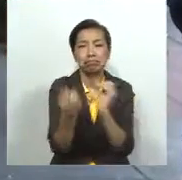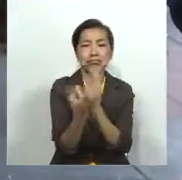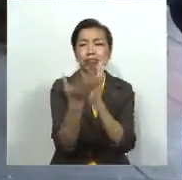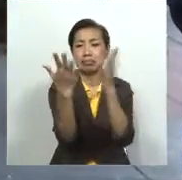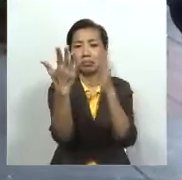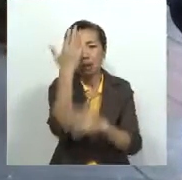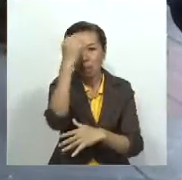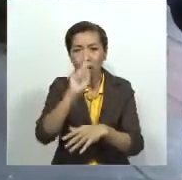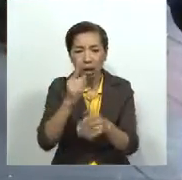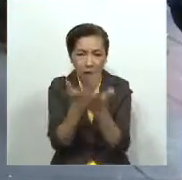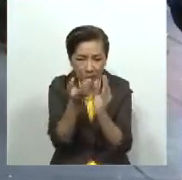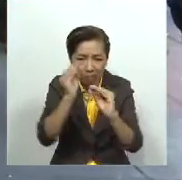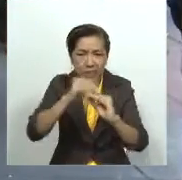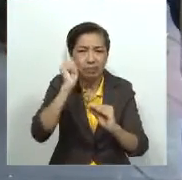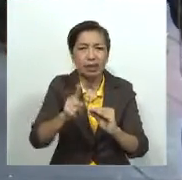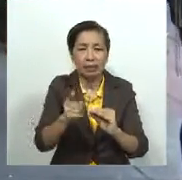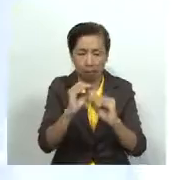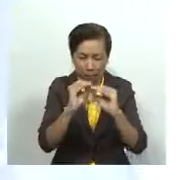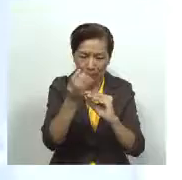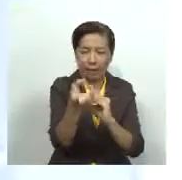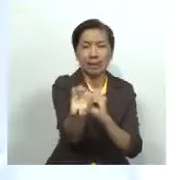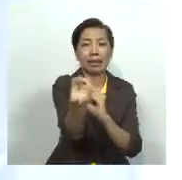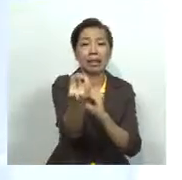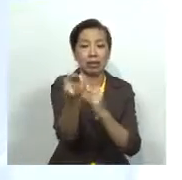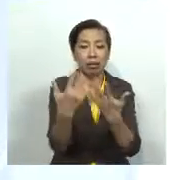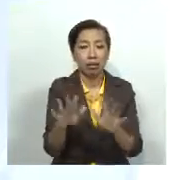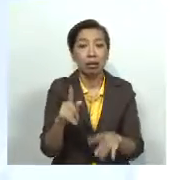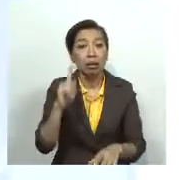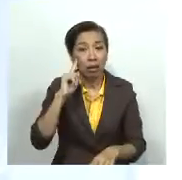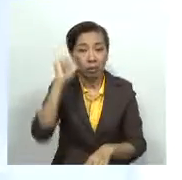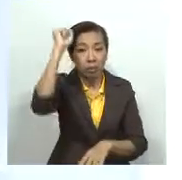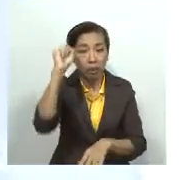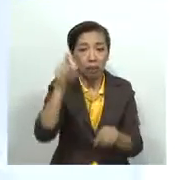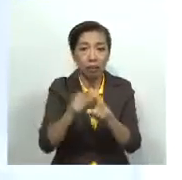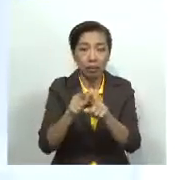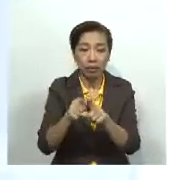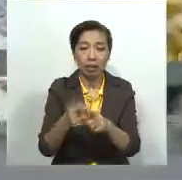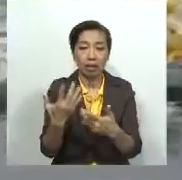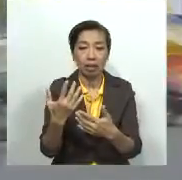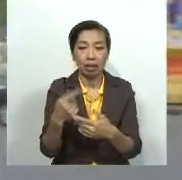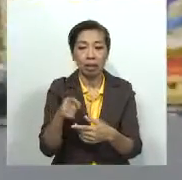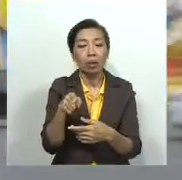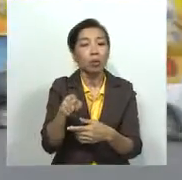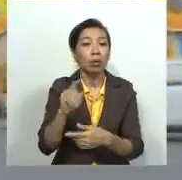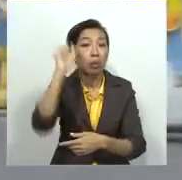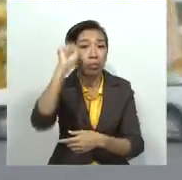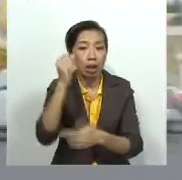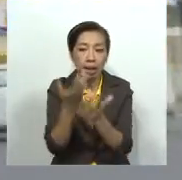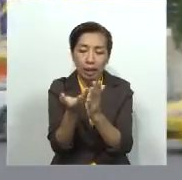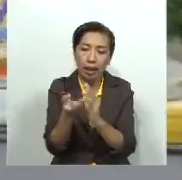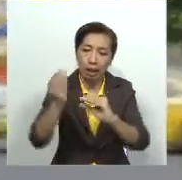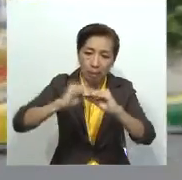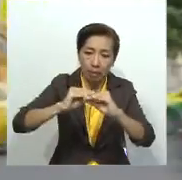ไหร่เพราะว่าค่าโดยสารเนี่ยเอาจริงๆแล้วก็ไม่ได้ขึ้นมากนักนะคะค่าโดยสารขนส่งมวลชนระบบรวมแบบนี้เนี่ยนะคะยังค